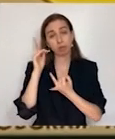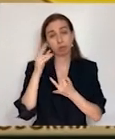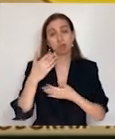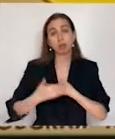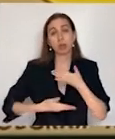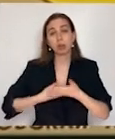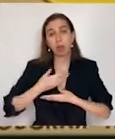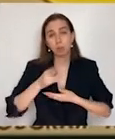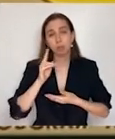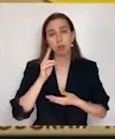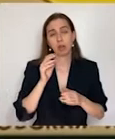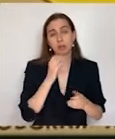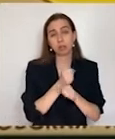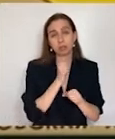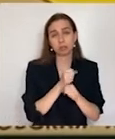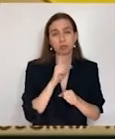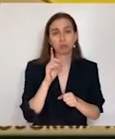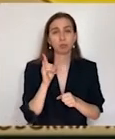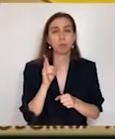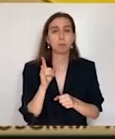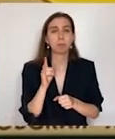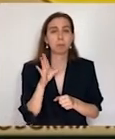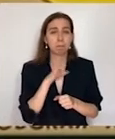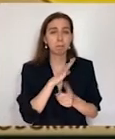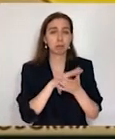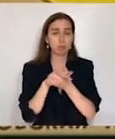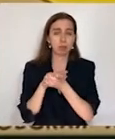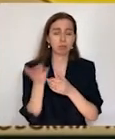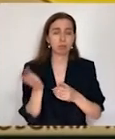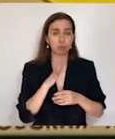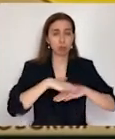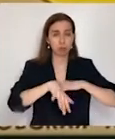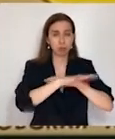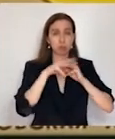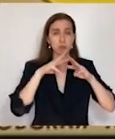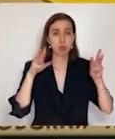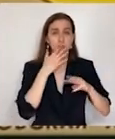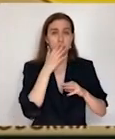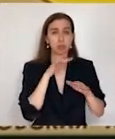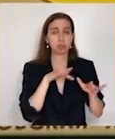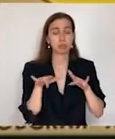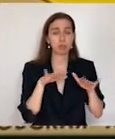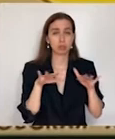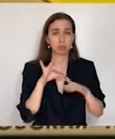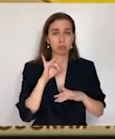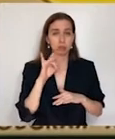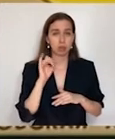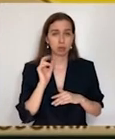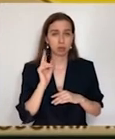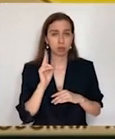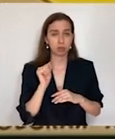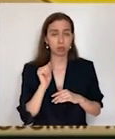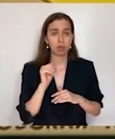двумя странами. В письме генеральному секретарю ООН Пересу де Куэльеру министр иностранных дел Ирака Тарик Азиз